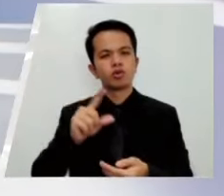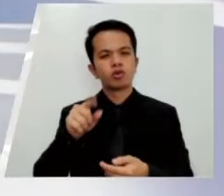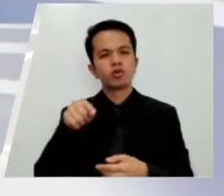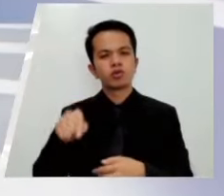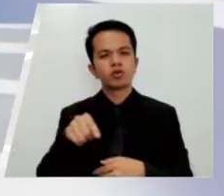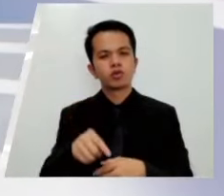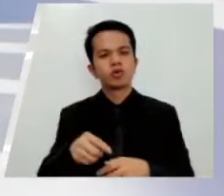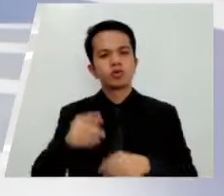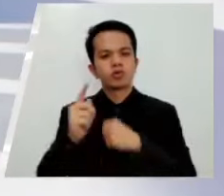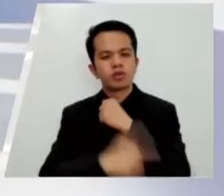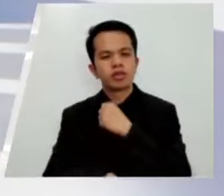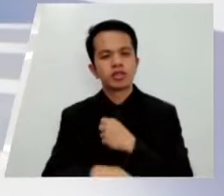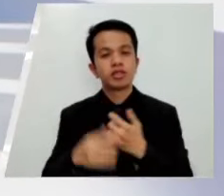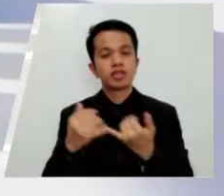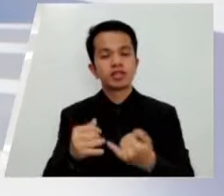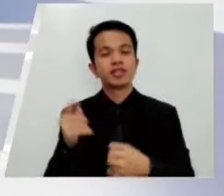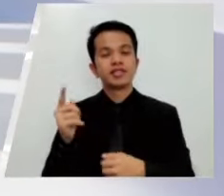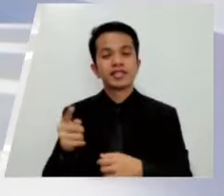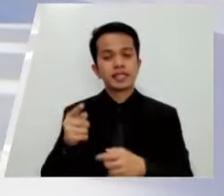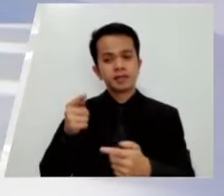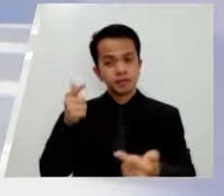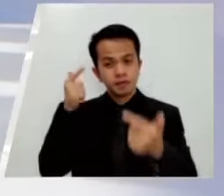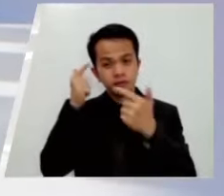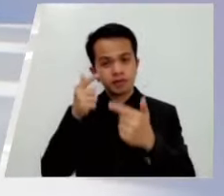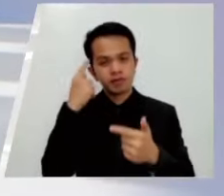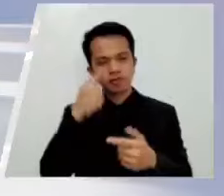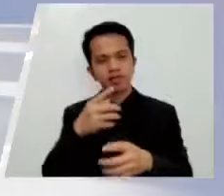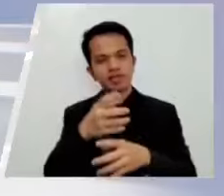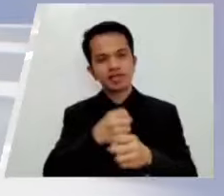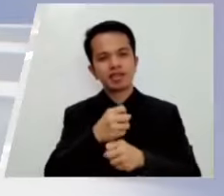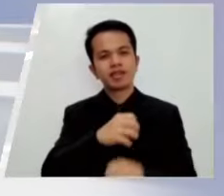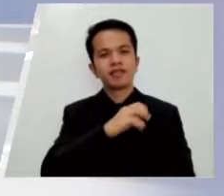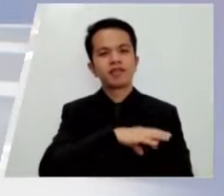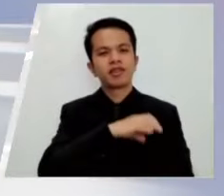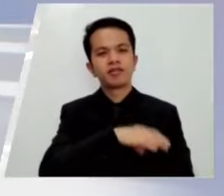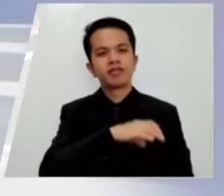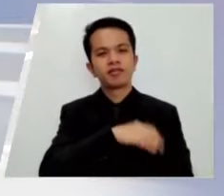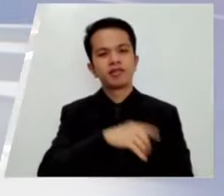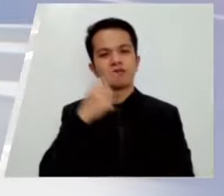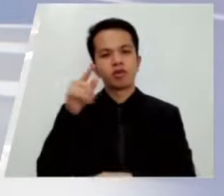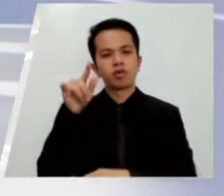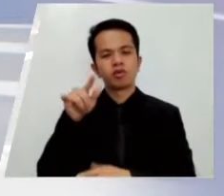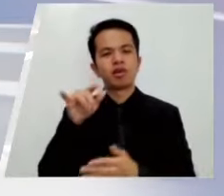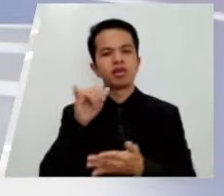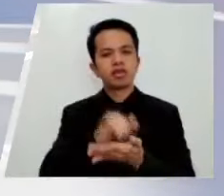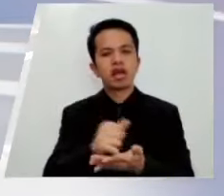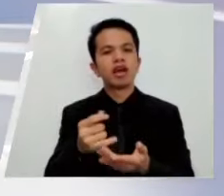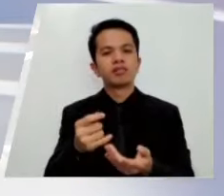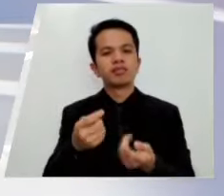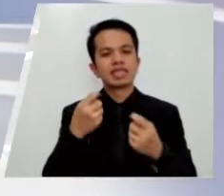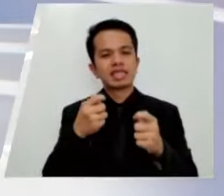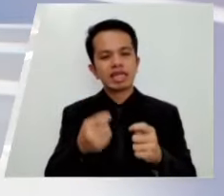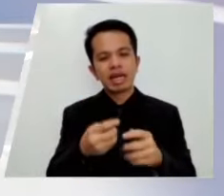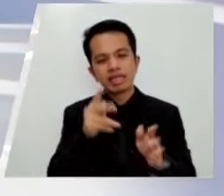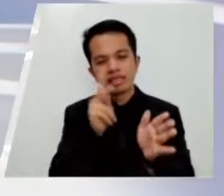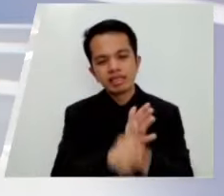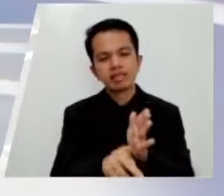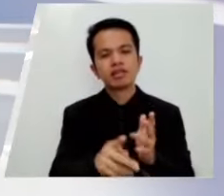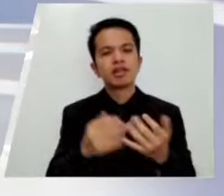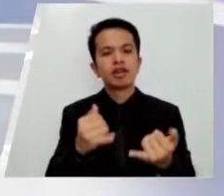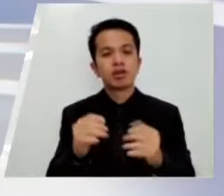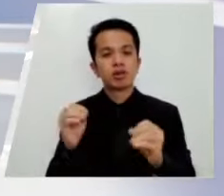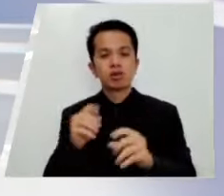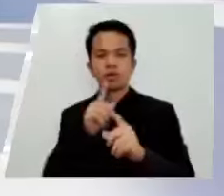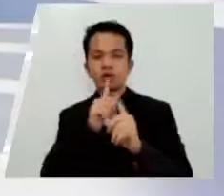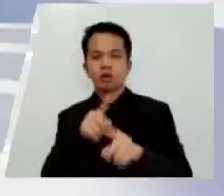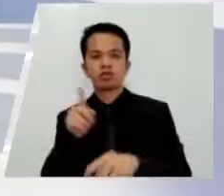posibleng target ng kanyang asawa na makuha ang kanyang mga benepisyo sa Air Force kaya siya tinangkang patayin. Wala pang pahayag ang Pinay na nakakulong na